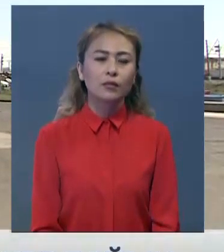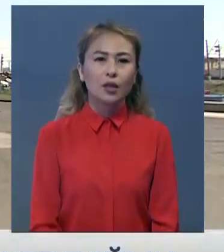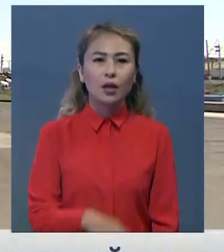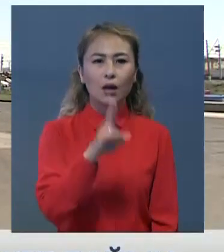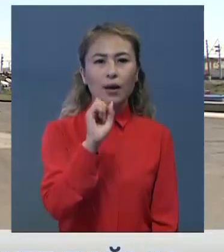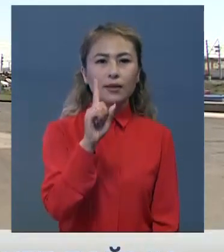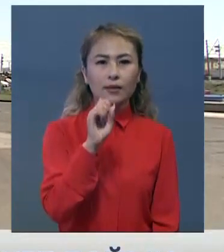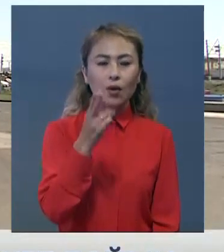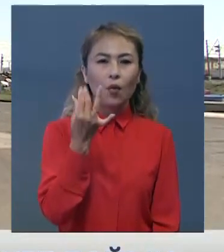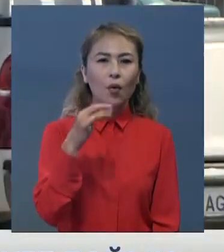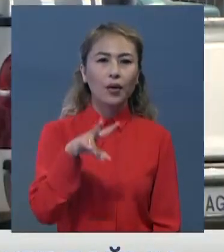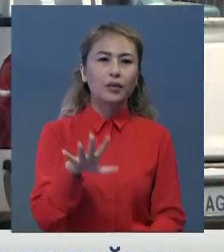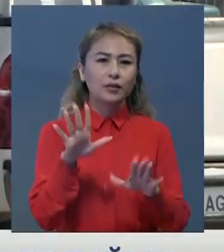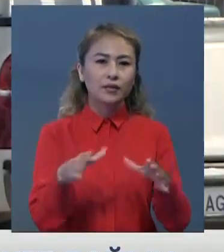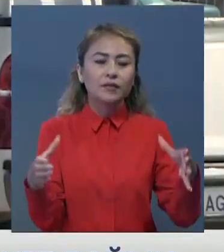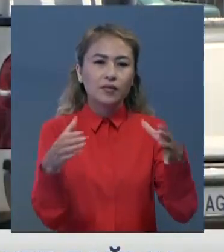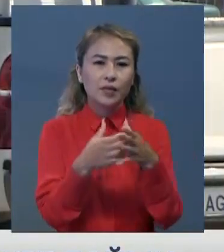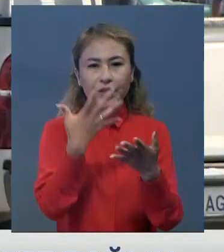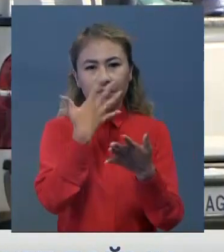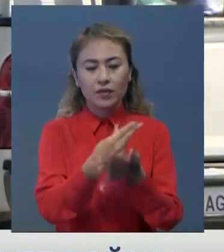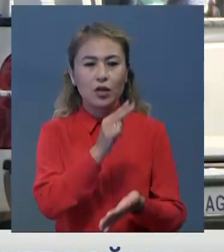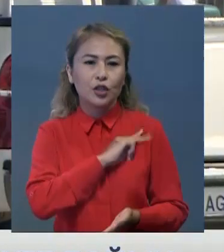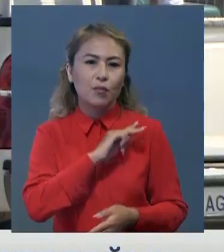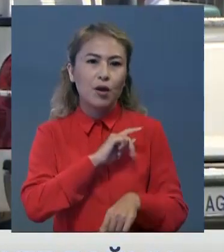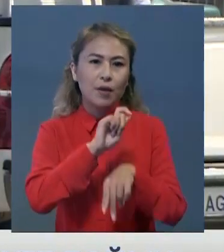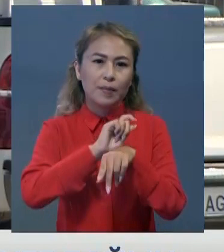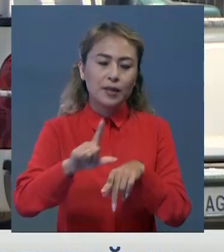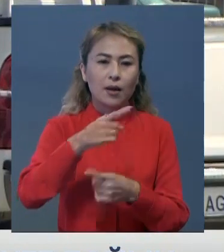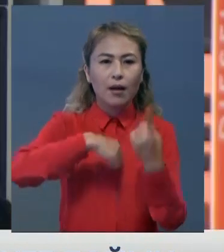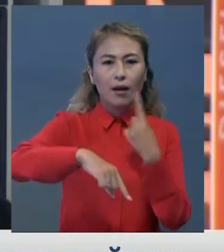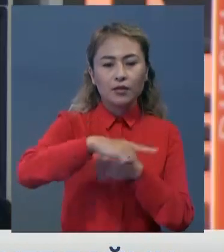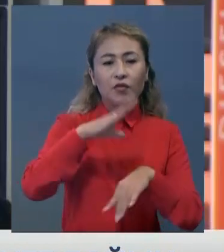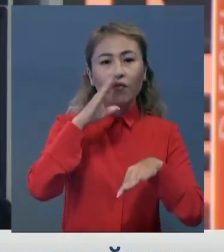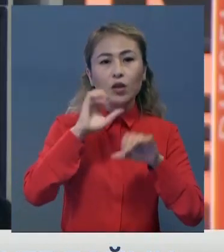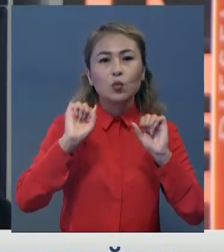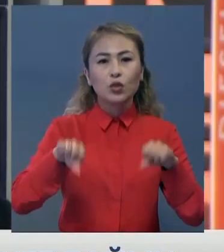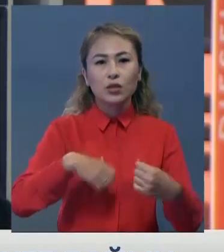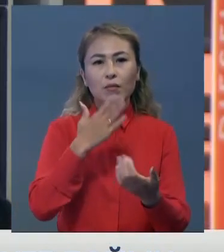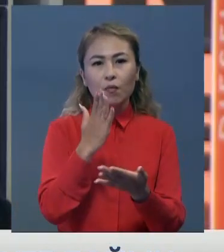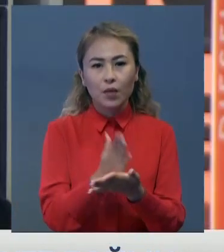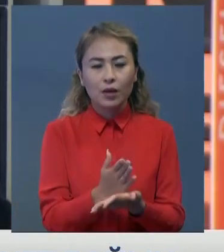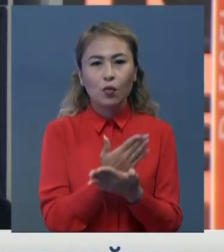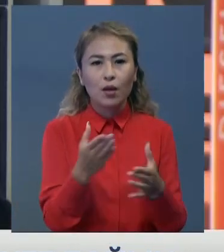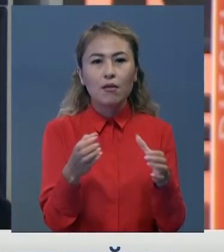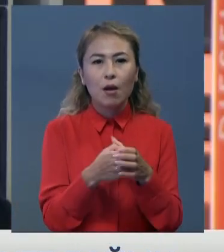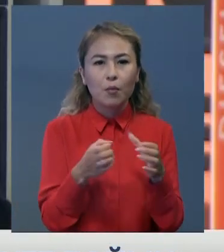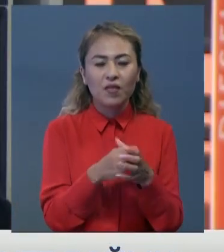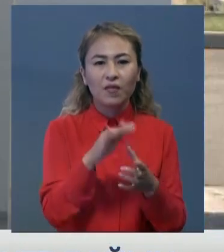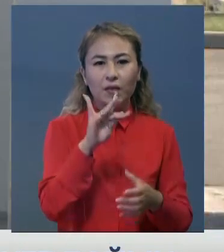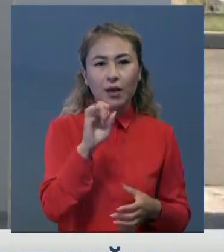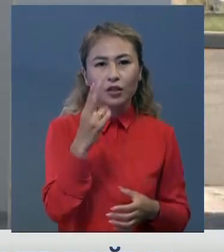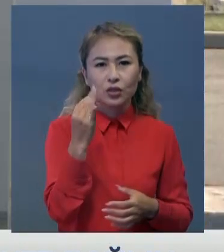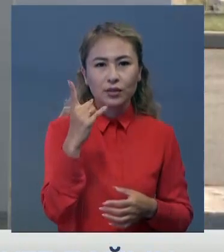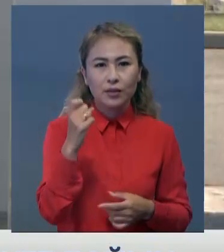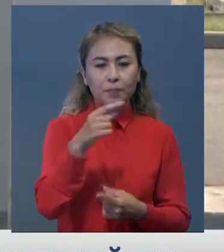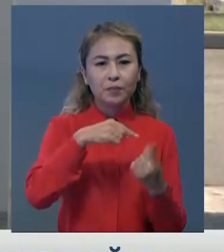Қазақ ойыл брендінің серіктесі болуға өзісін жаңадан бастаған кәсіпкерлерге таптырмас мүмкіндік беріліп отыр. Олар компания франшизасымен